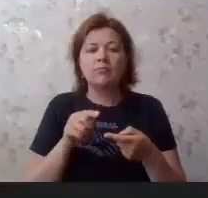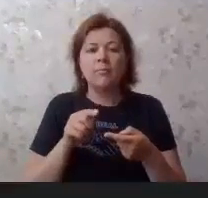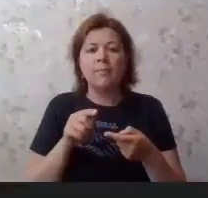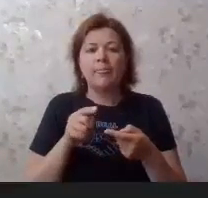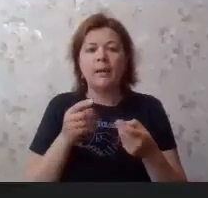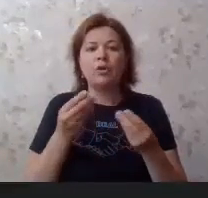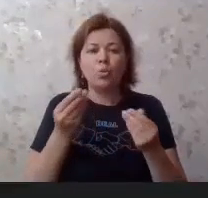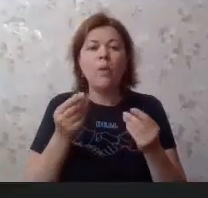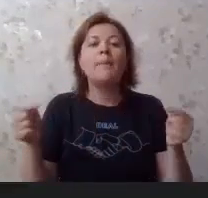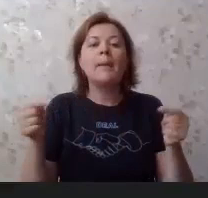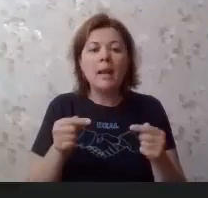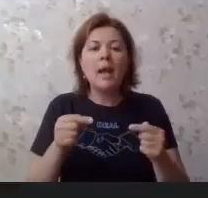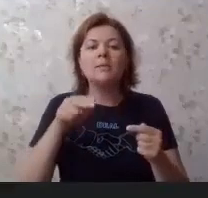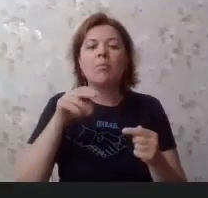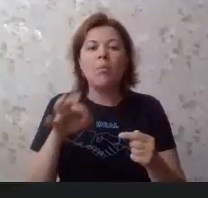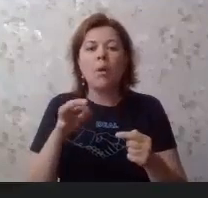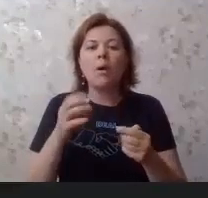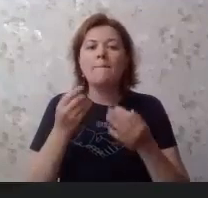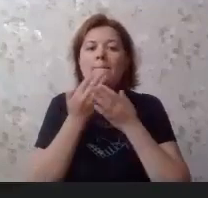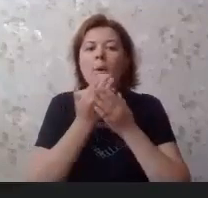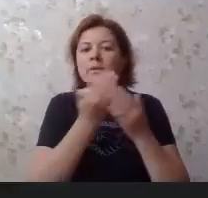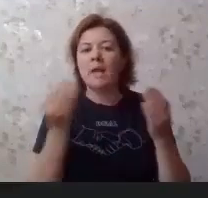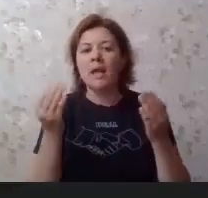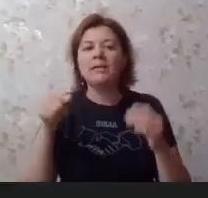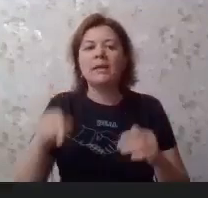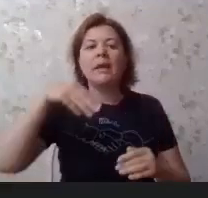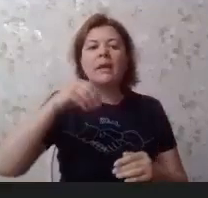определяется по последнему тендеру